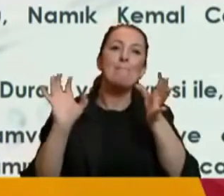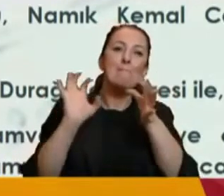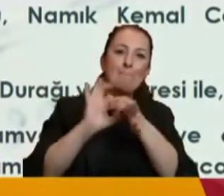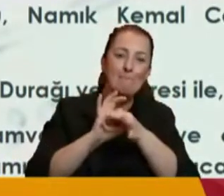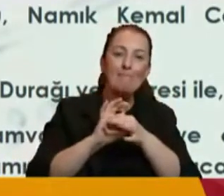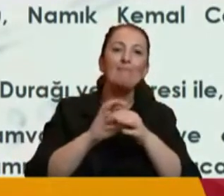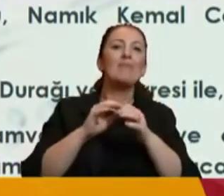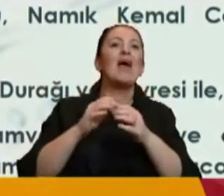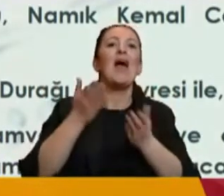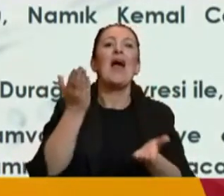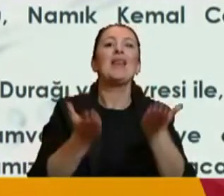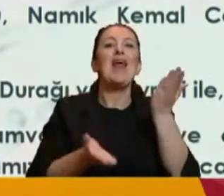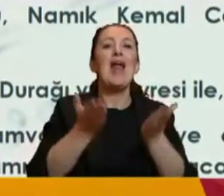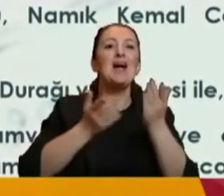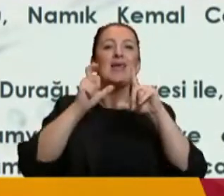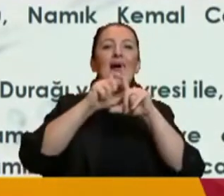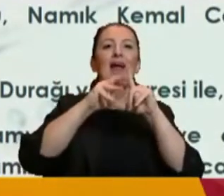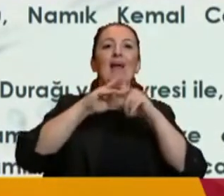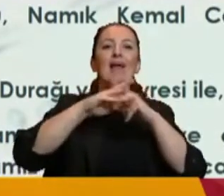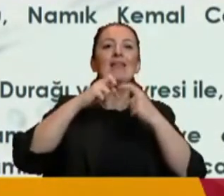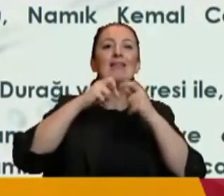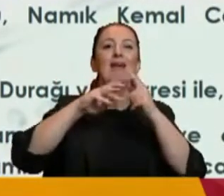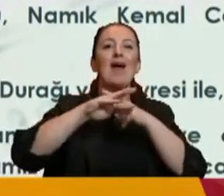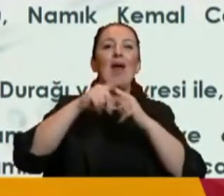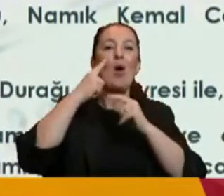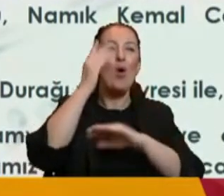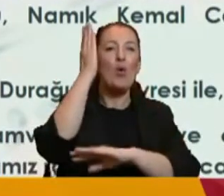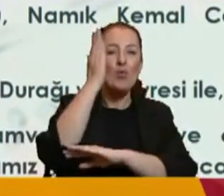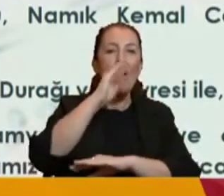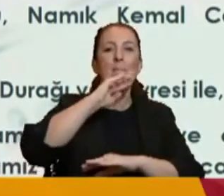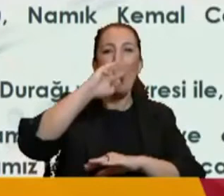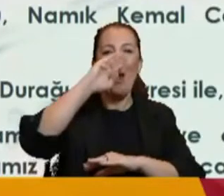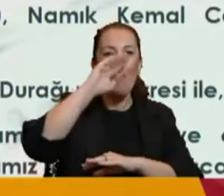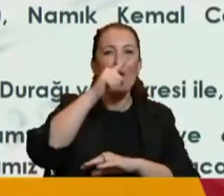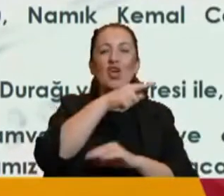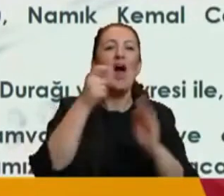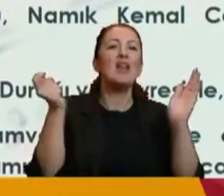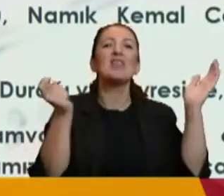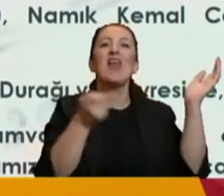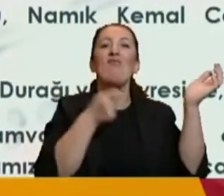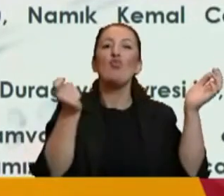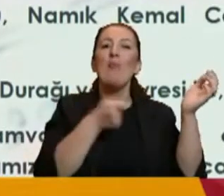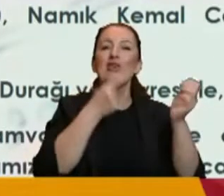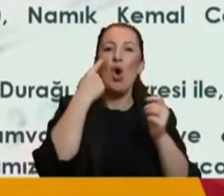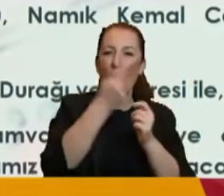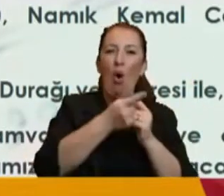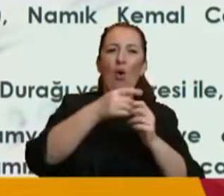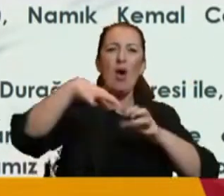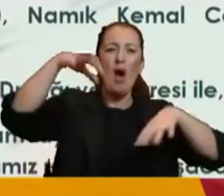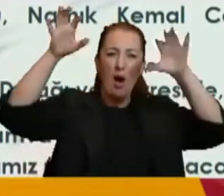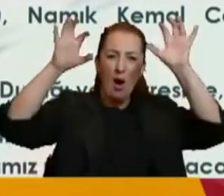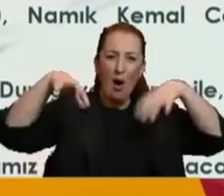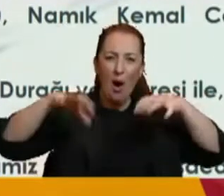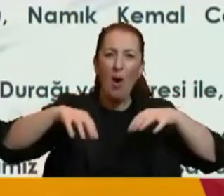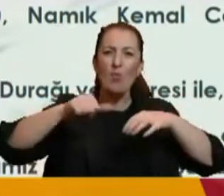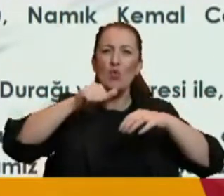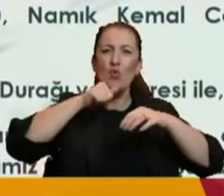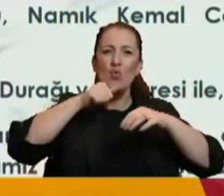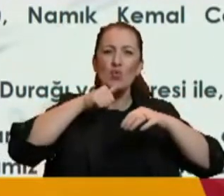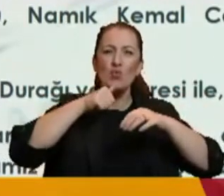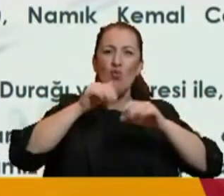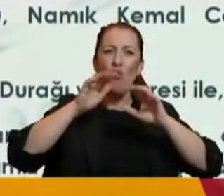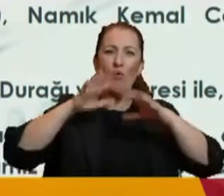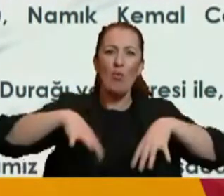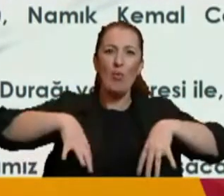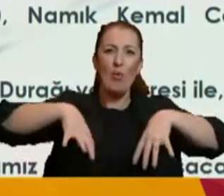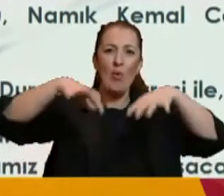durağında Bayrampaşa Otogar içi ve Davutpaşa kavşağında yağmur yağmaz sonucu ortaya